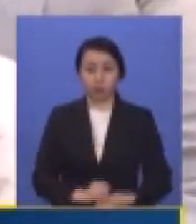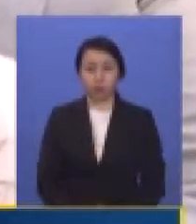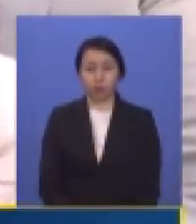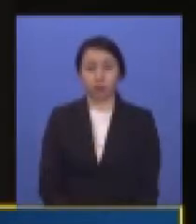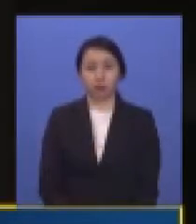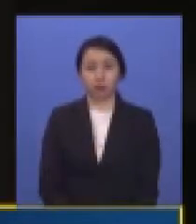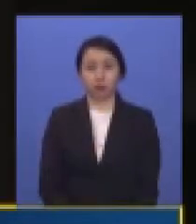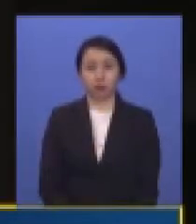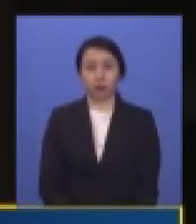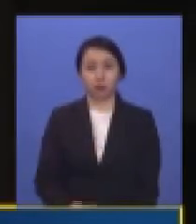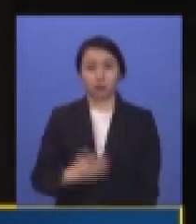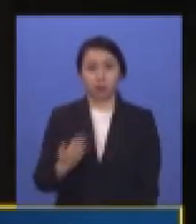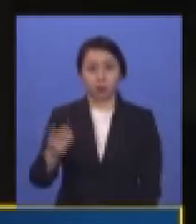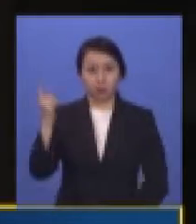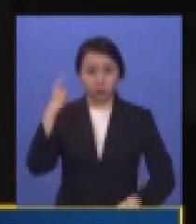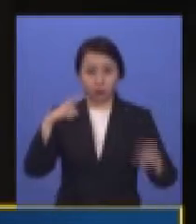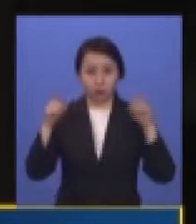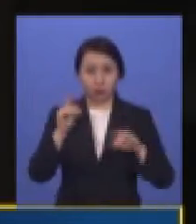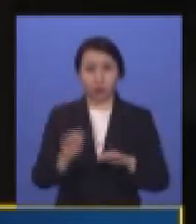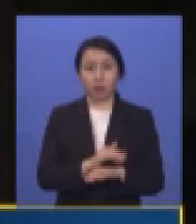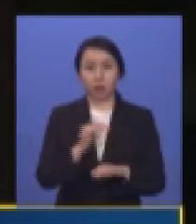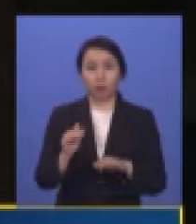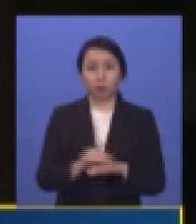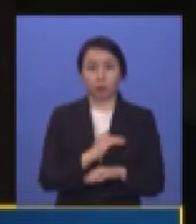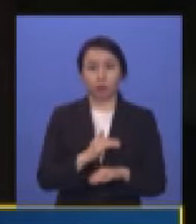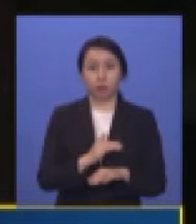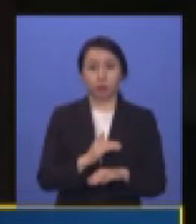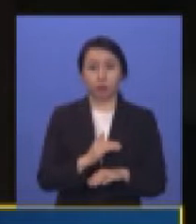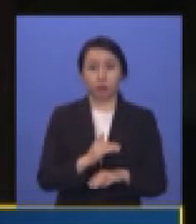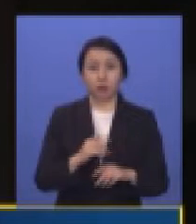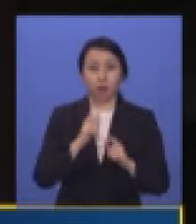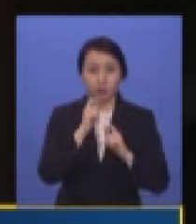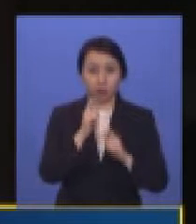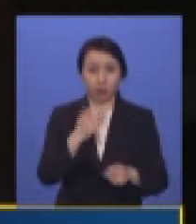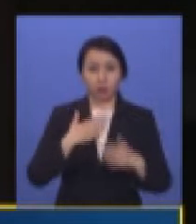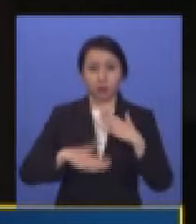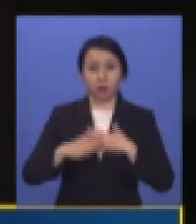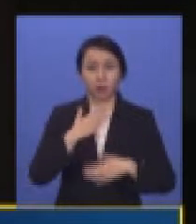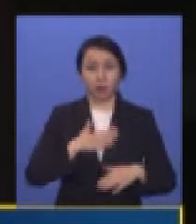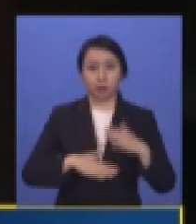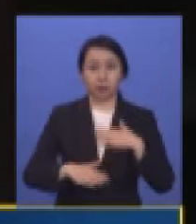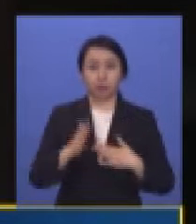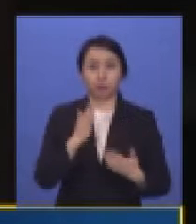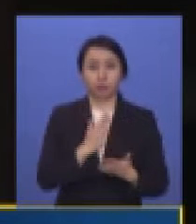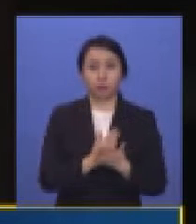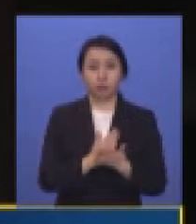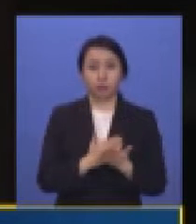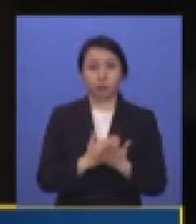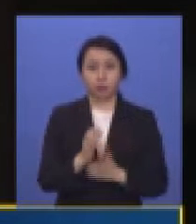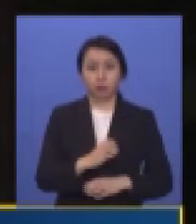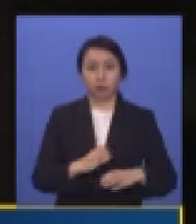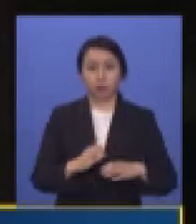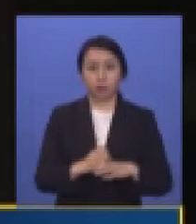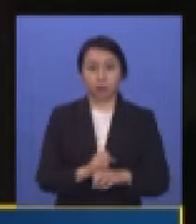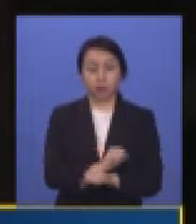Вы творите добро, вы приносите людям радость, вы создаете, вы созидаете,